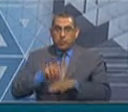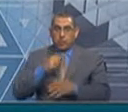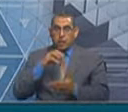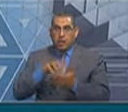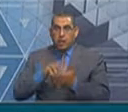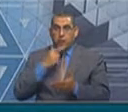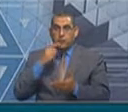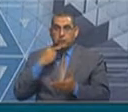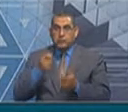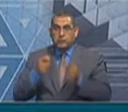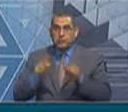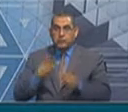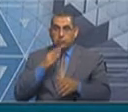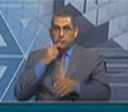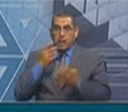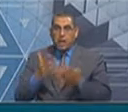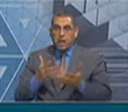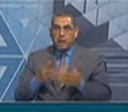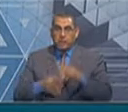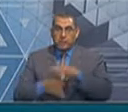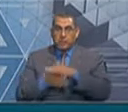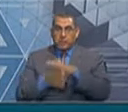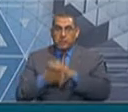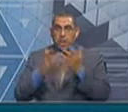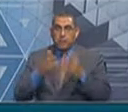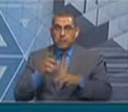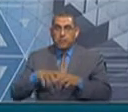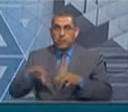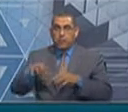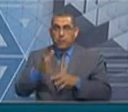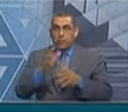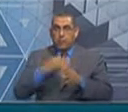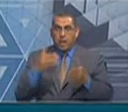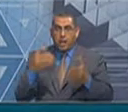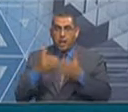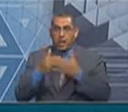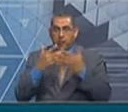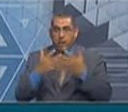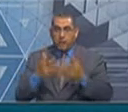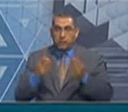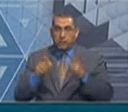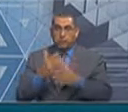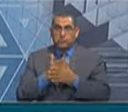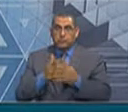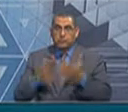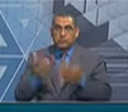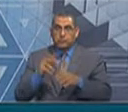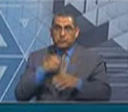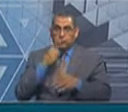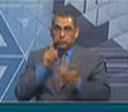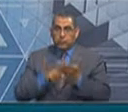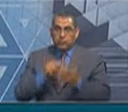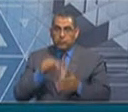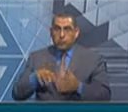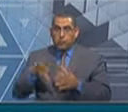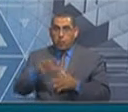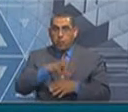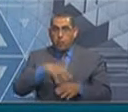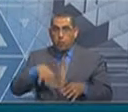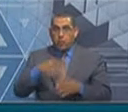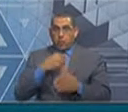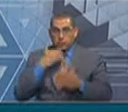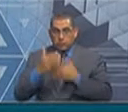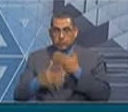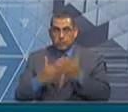جاسيندا أردرين تخفيف القيود الصحية في معظم المناطق إلى أدنى مستويات الإنذار، مؤكدة أن البلاد تتجه نحو